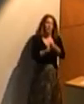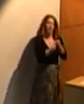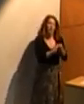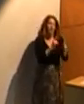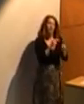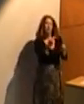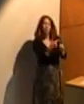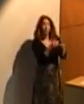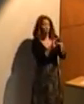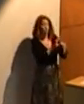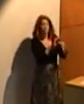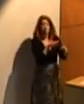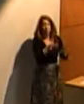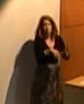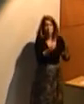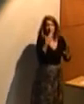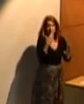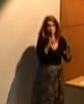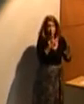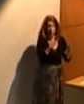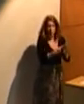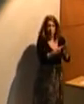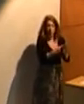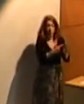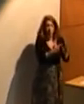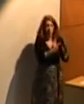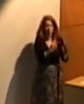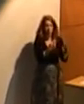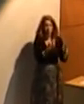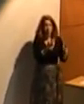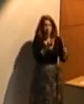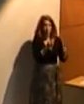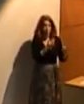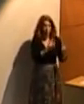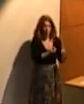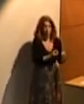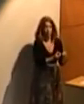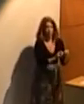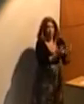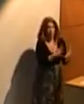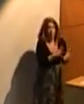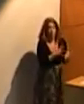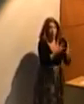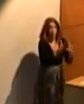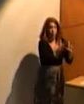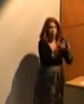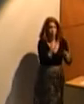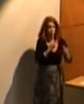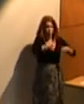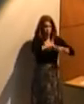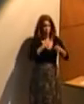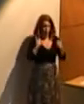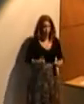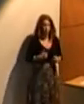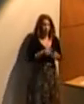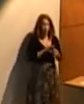comme fondatrice que de ce que nous sommes non pas parce que nous sommes encore mais parce que nous sommes avant tout une relation c'est ça